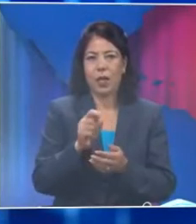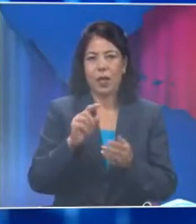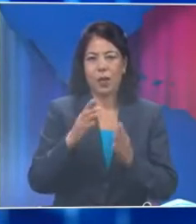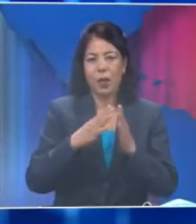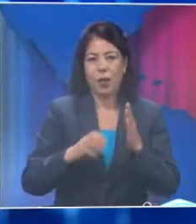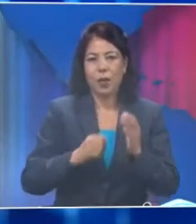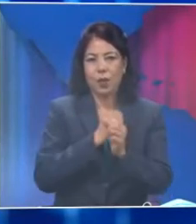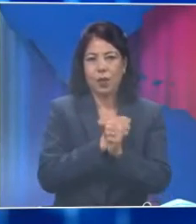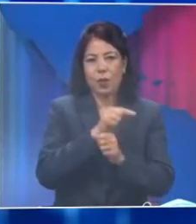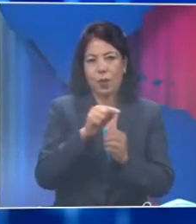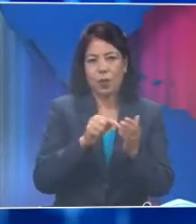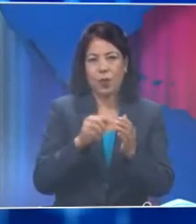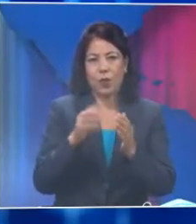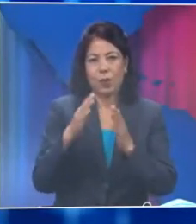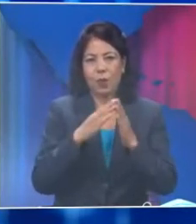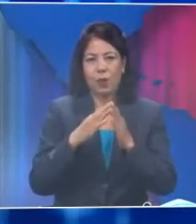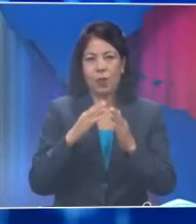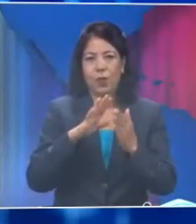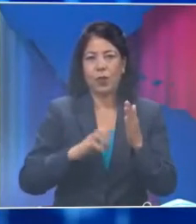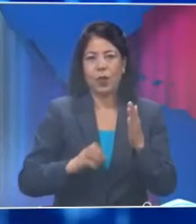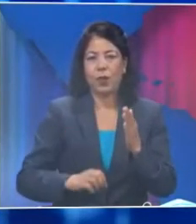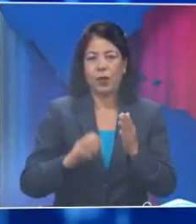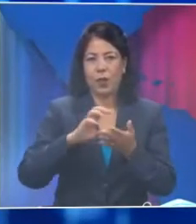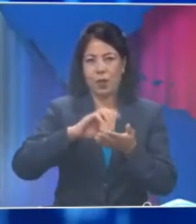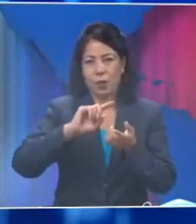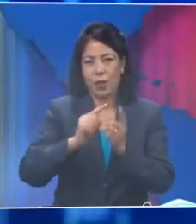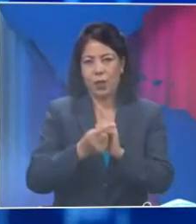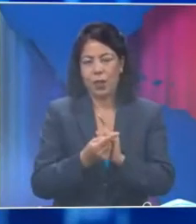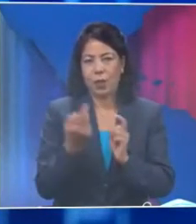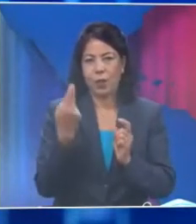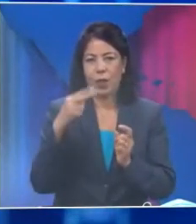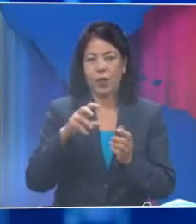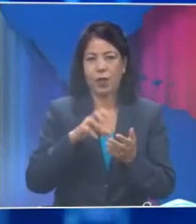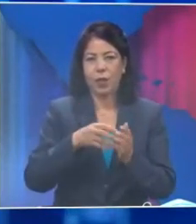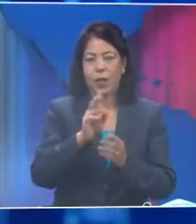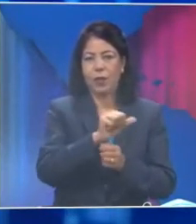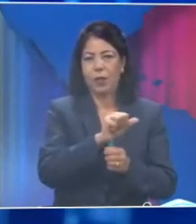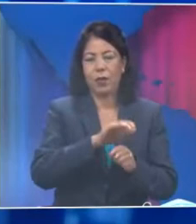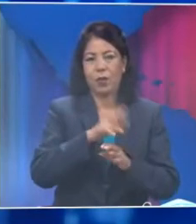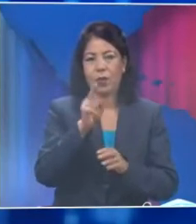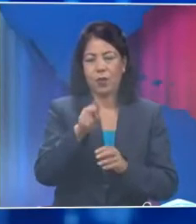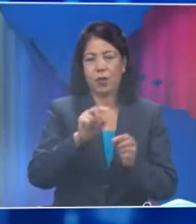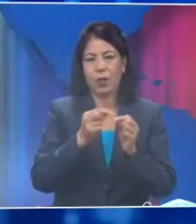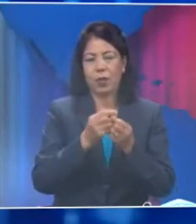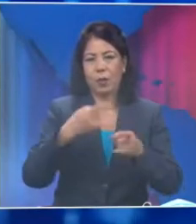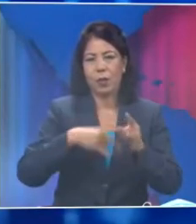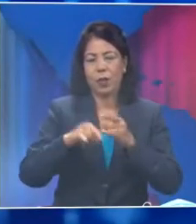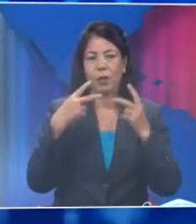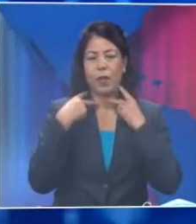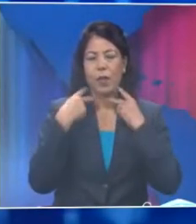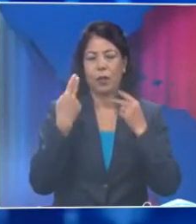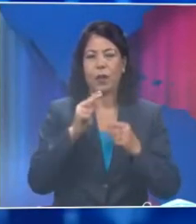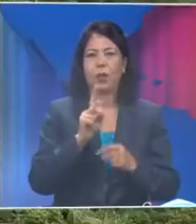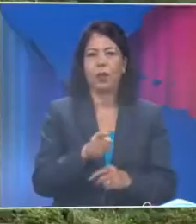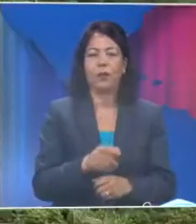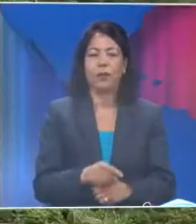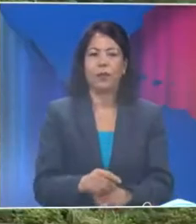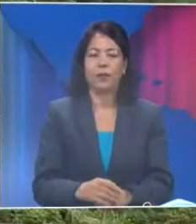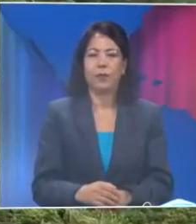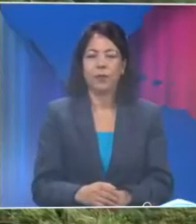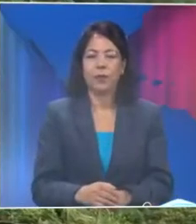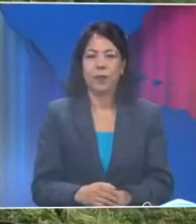पहिरोको जोखिमकै बीच भूकम्प र पहिरोले विस्थापित उनीहरू सो क्षेत्रमा फर्किन बाध्य भएका हुन्।